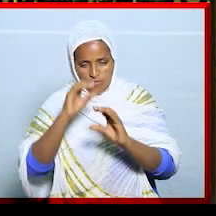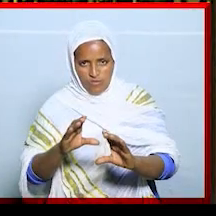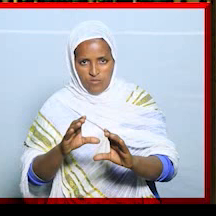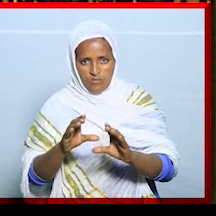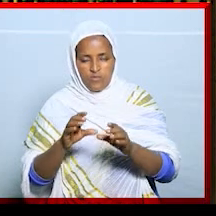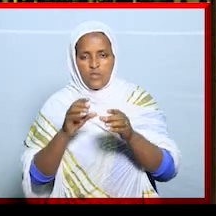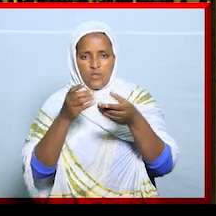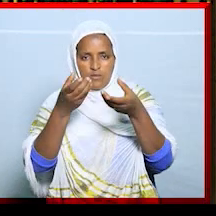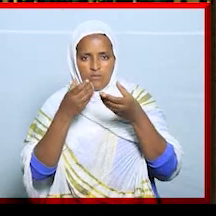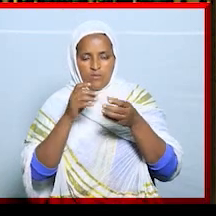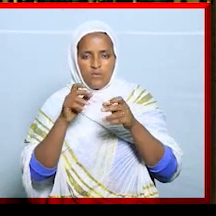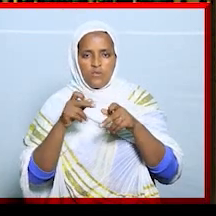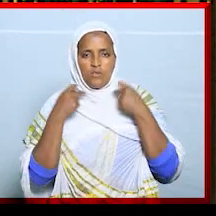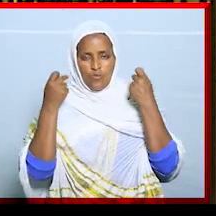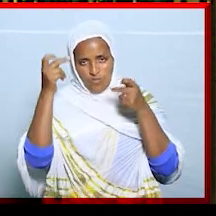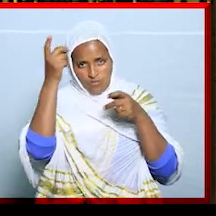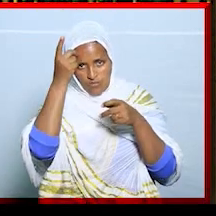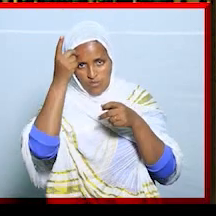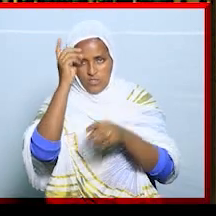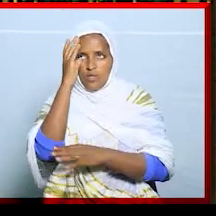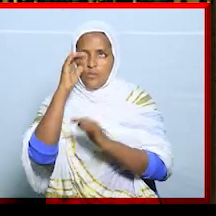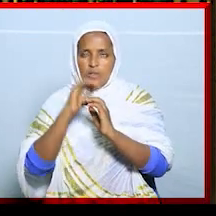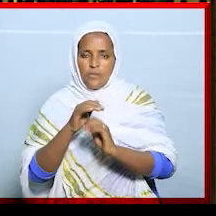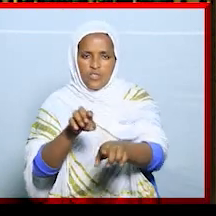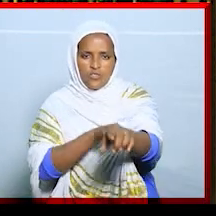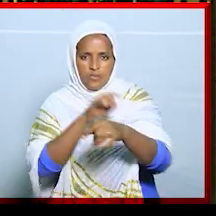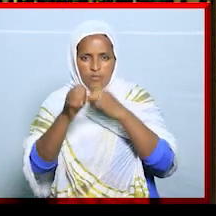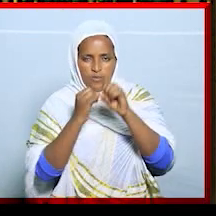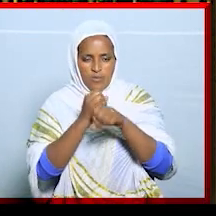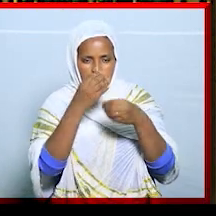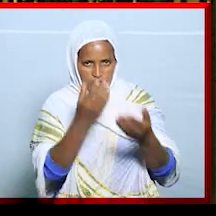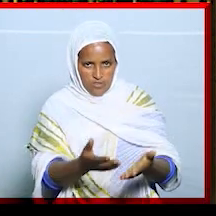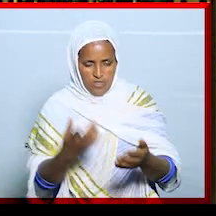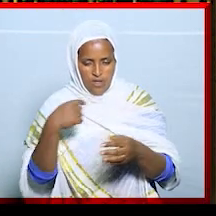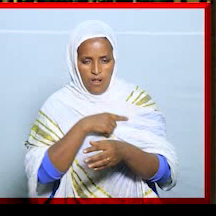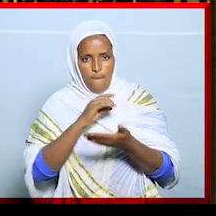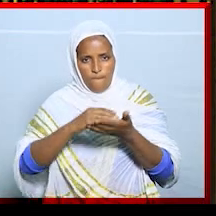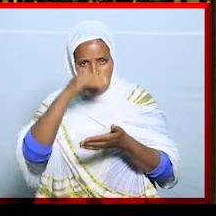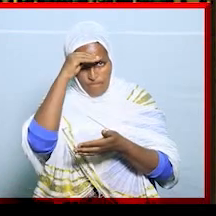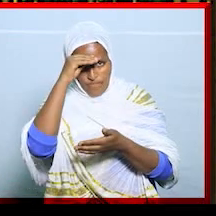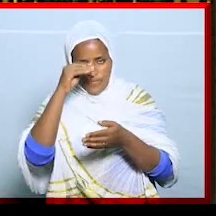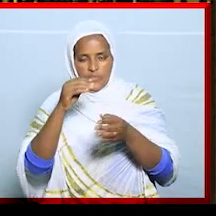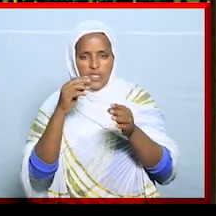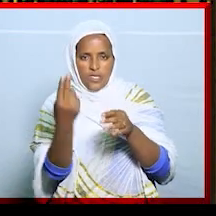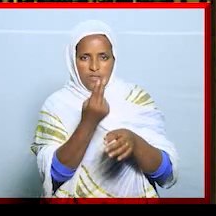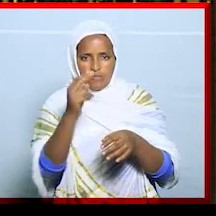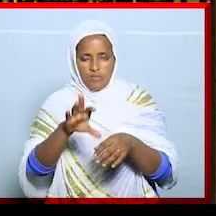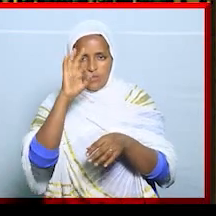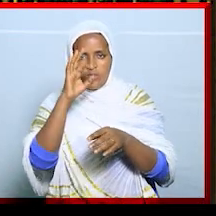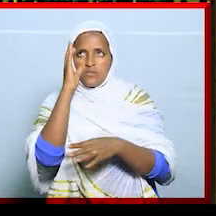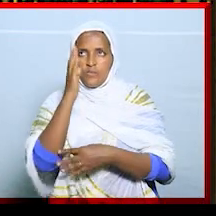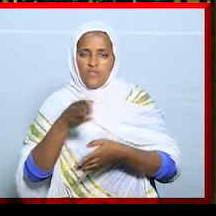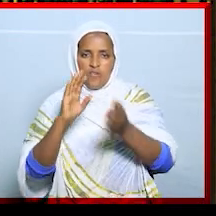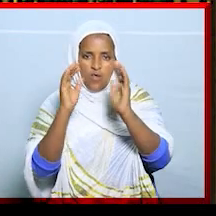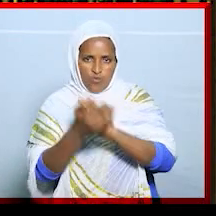ትምህርቱን ላስተማሩን ለመምህራችን ዲያቆን ያረጋል አበጋዝ እግዚአብሔር አምላክ ረጅም እድሜን ይስጥልን። እኛም በተማርነው ትምህርት እንድንጠቀም